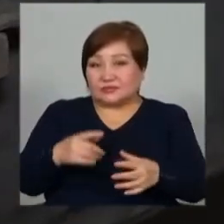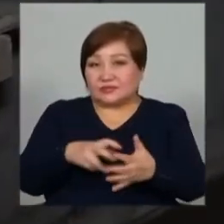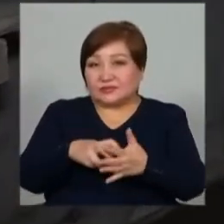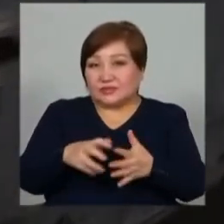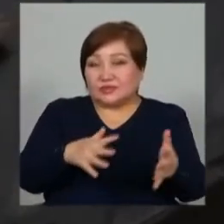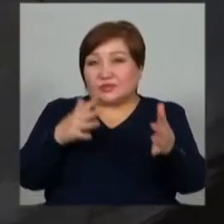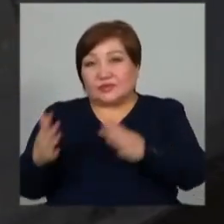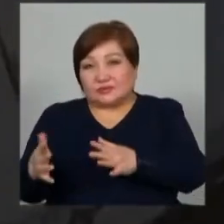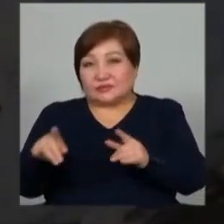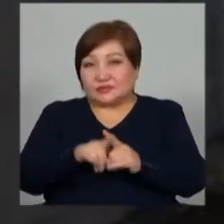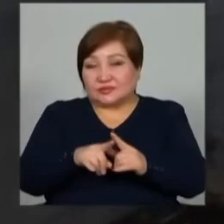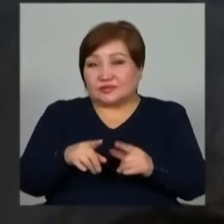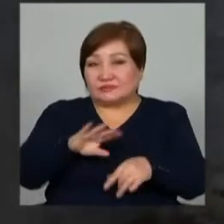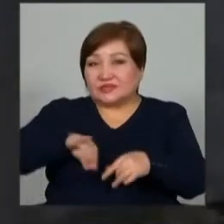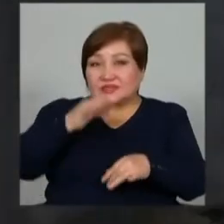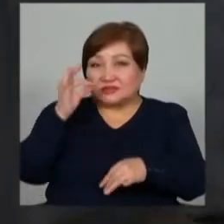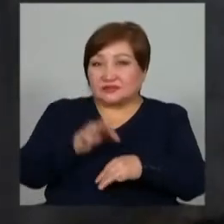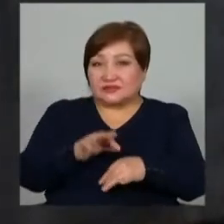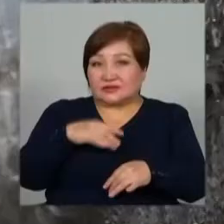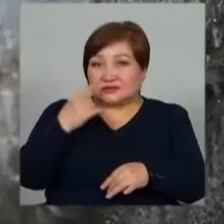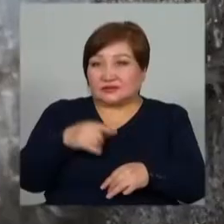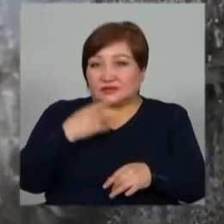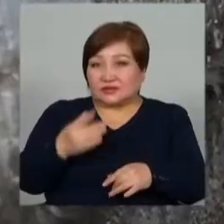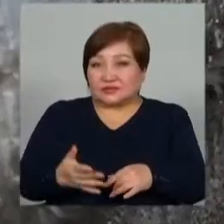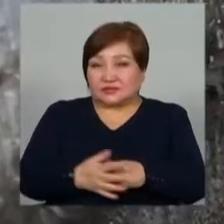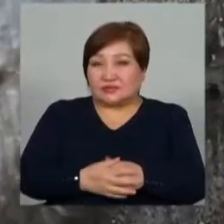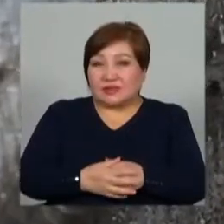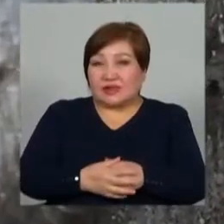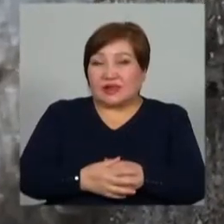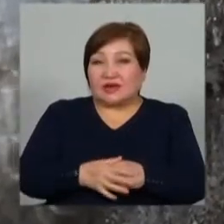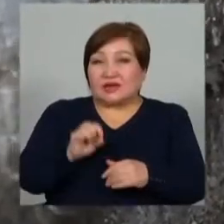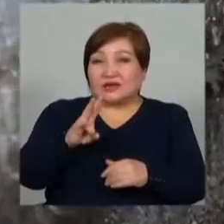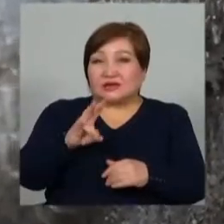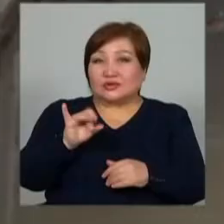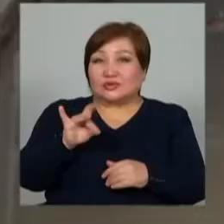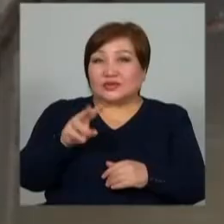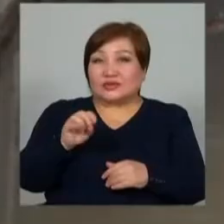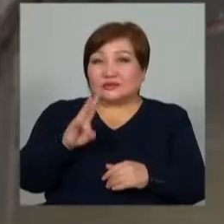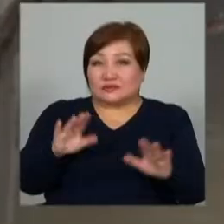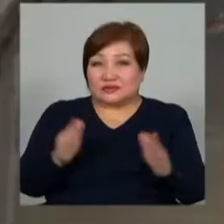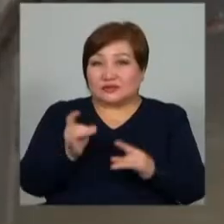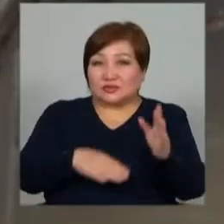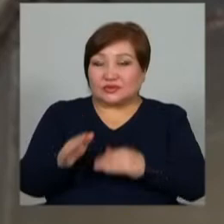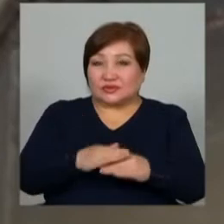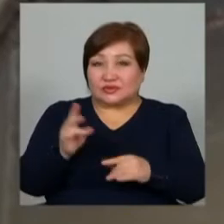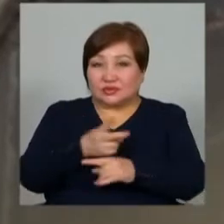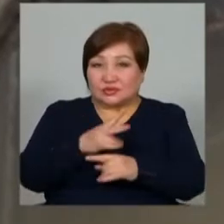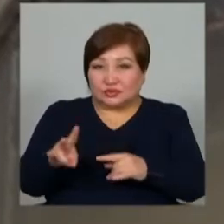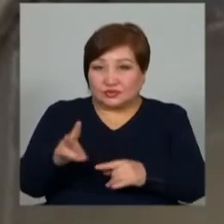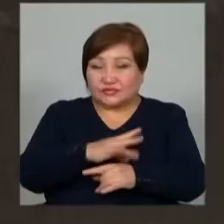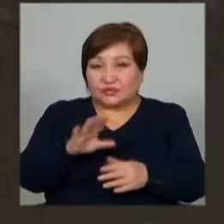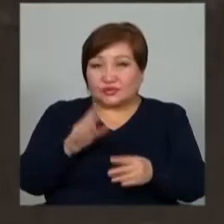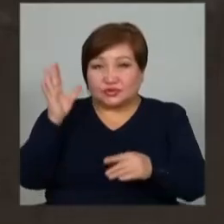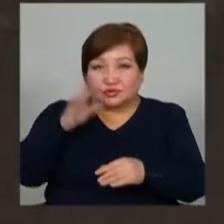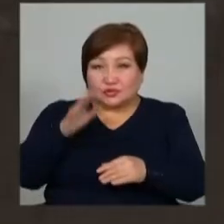жауапсыз қалдырып тұтқамызды көтермейді деп мұң шағып отыр. Нұркенттің тұрғындары түнін ұйқымен емес жертөлені тазалаумен өткізеді. Сапасыз